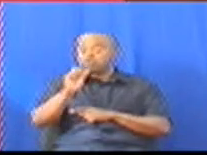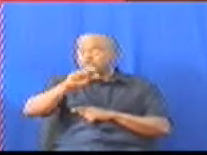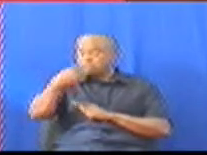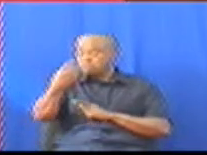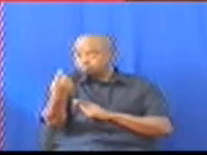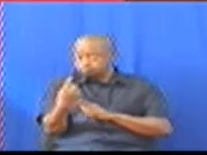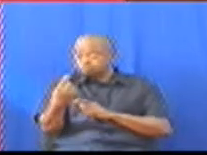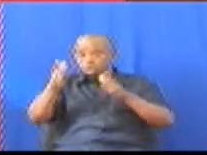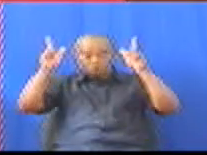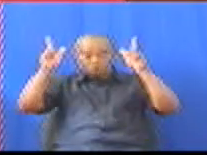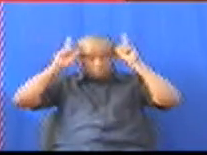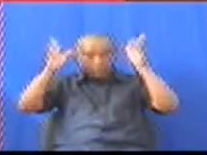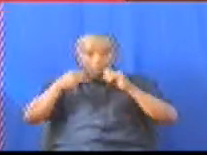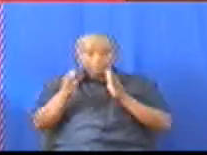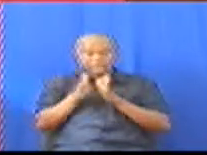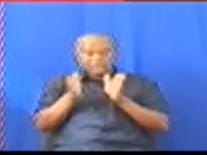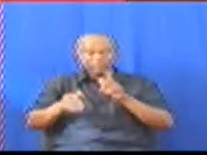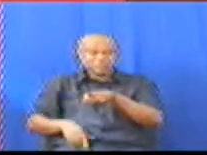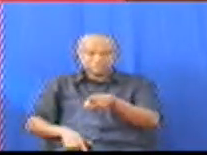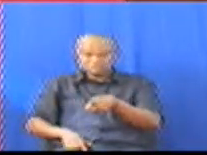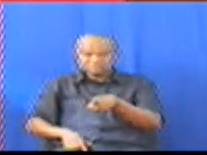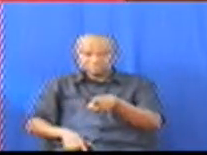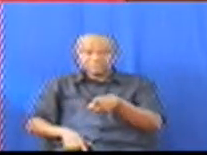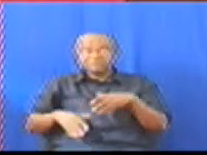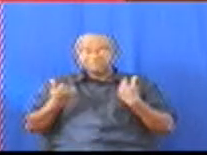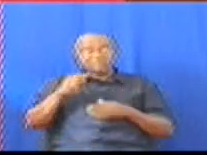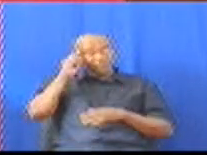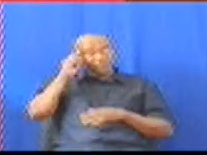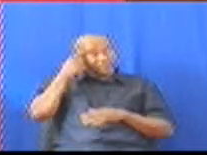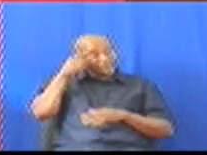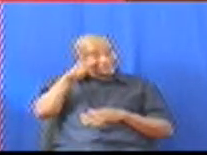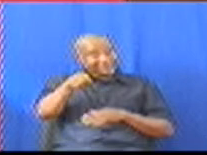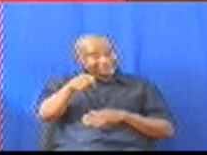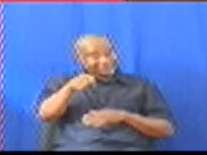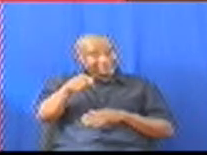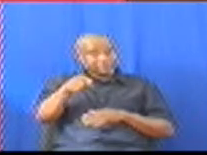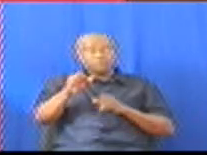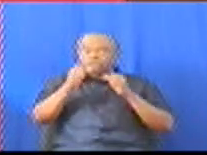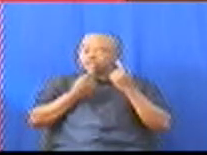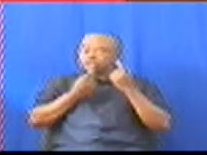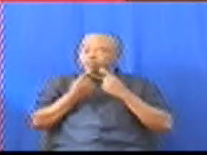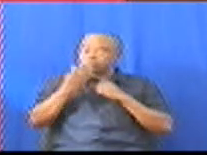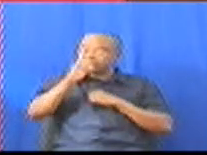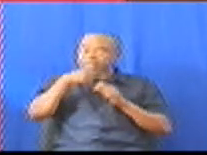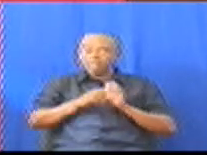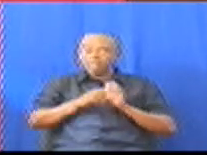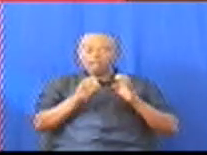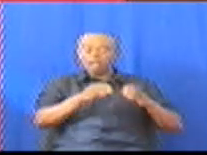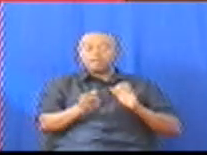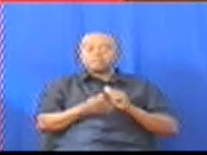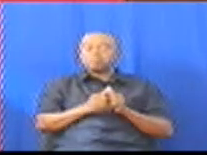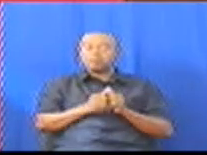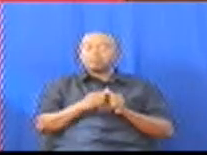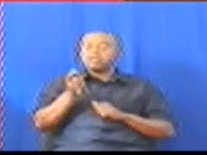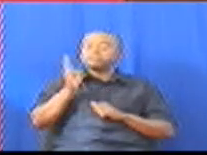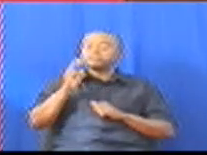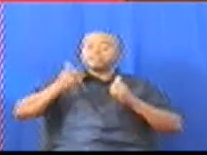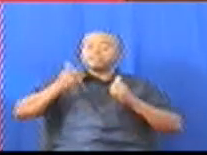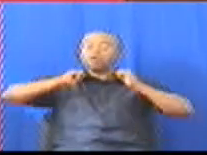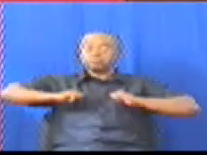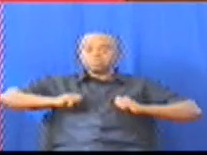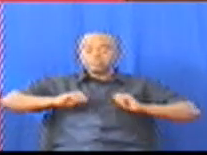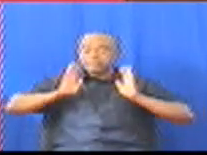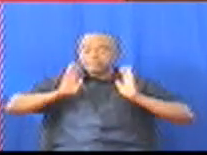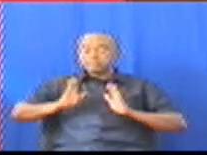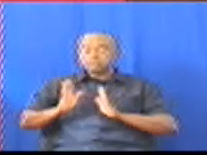kunyesha ng'ombe wapate nafasi ya kuirudisha. Kwa mimi nikafikiri kwamba, na hilo tumeiwekea, tumezungumza kwenye kamati ya maliasili na utalii, tumeshalipangia